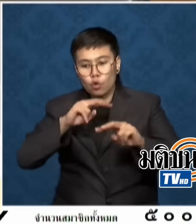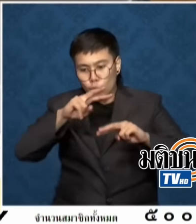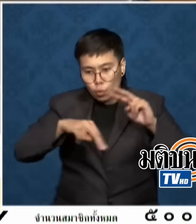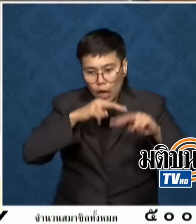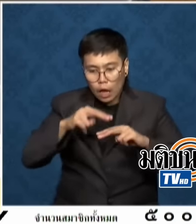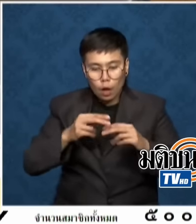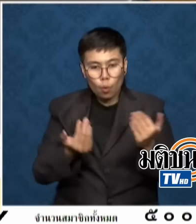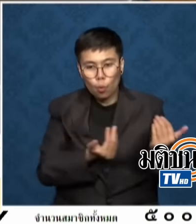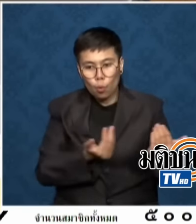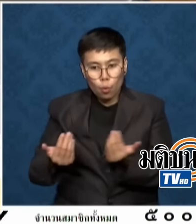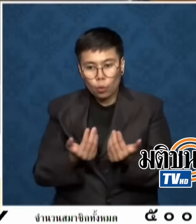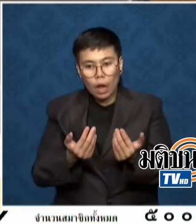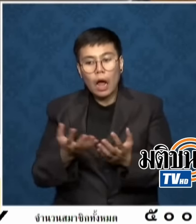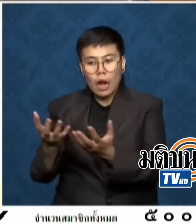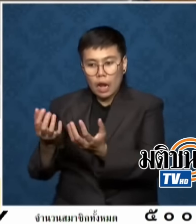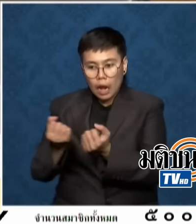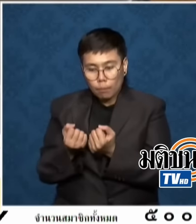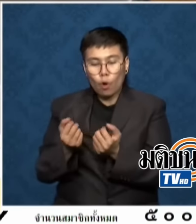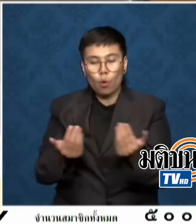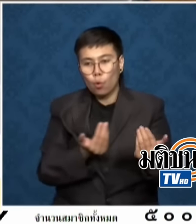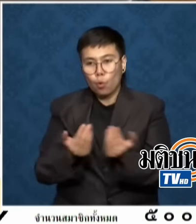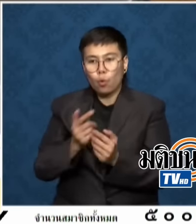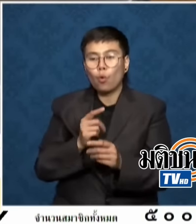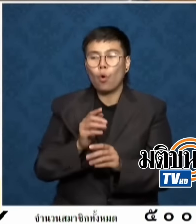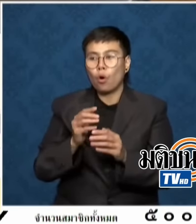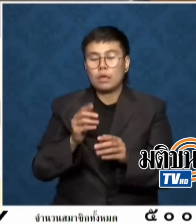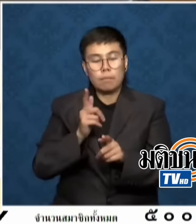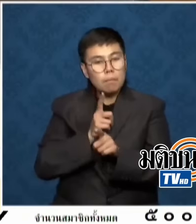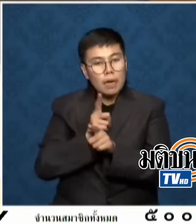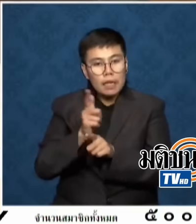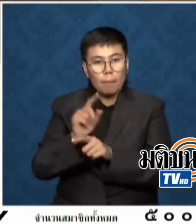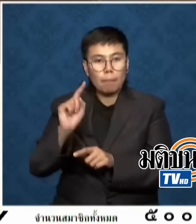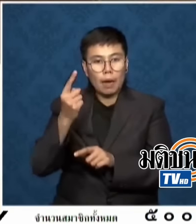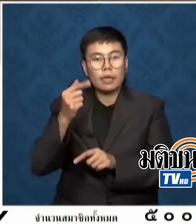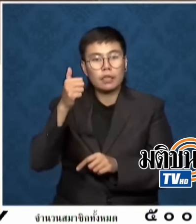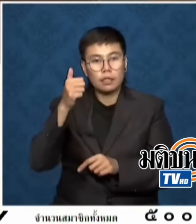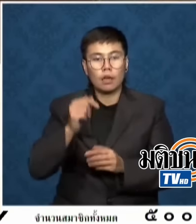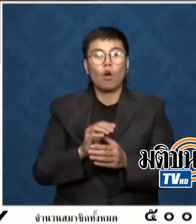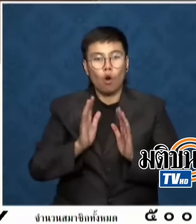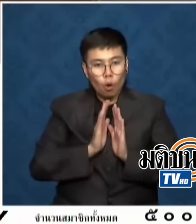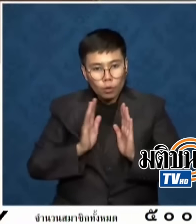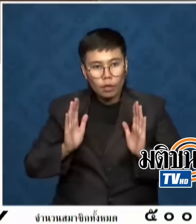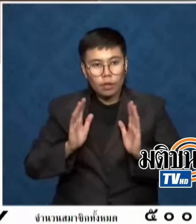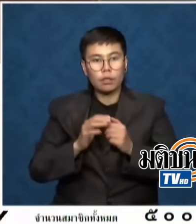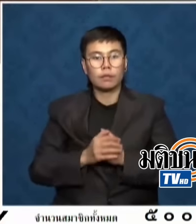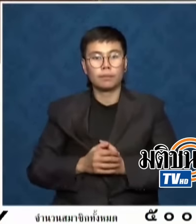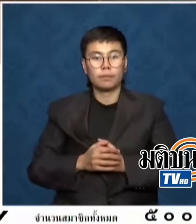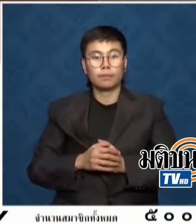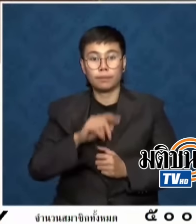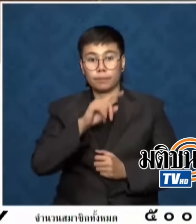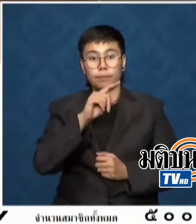งการรับบุตรบุญธรรมด้วยขอบคุณค่ะ ครับขอบคุณครับไม่ติดใจน